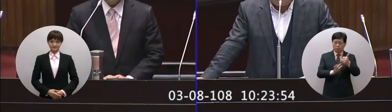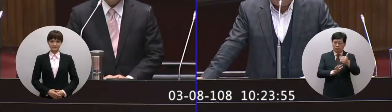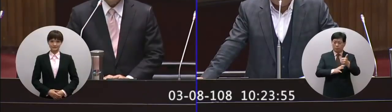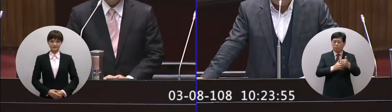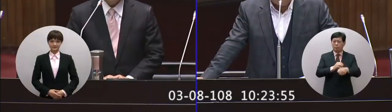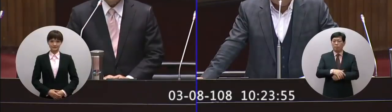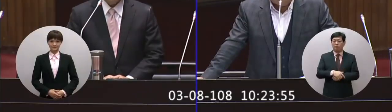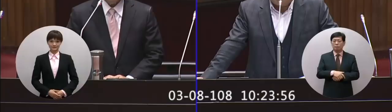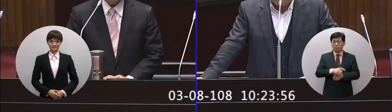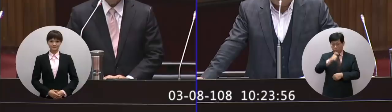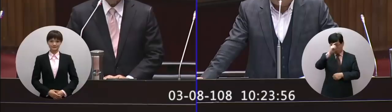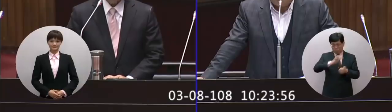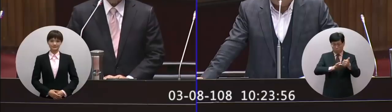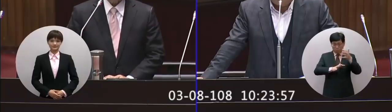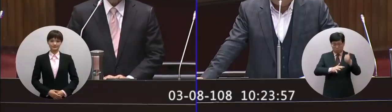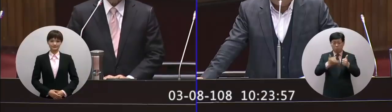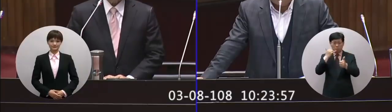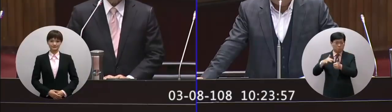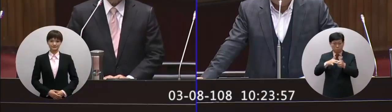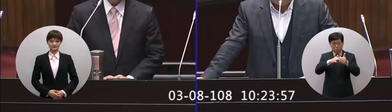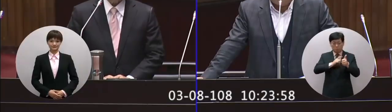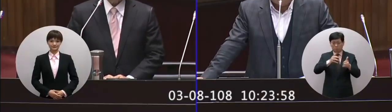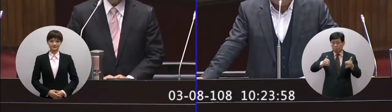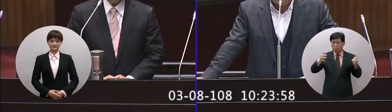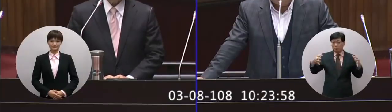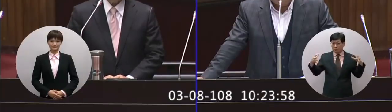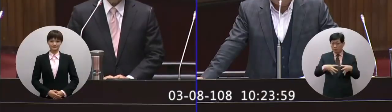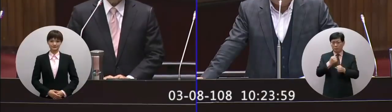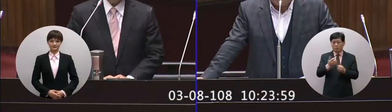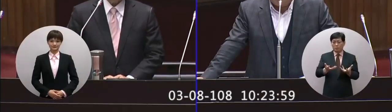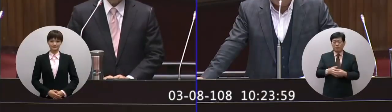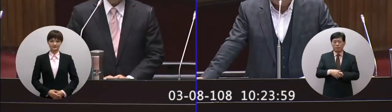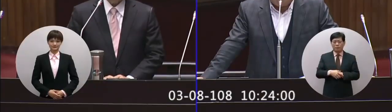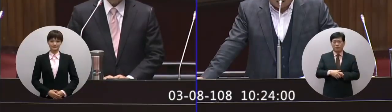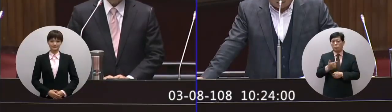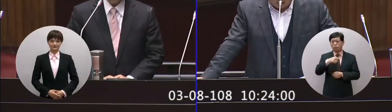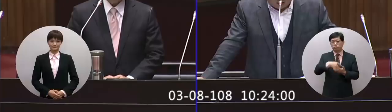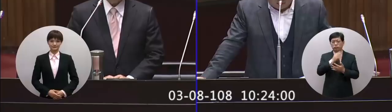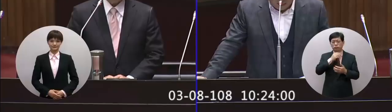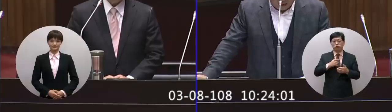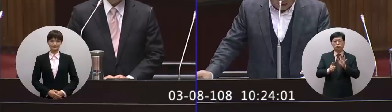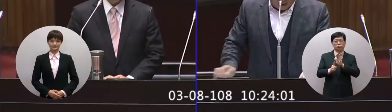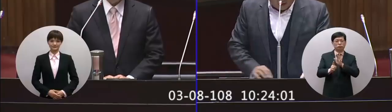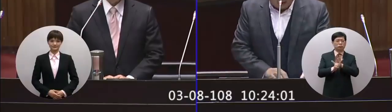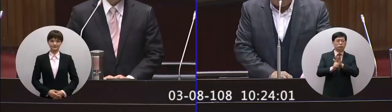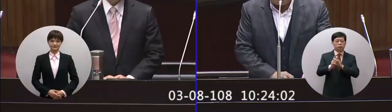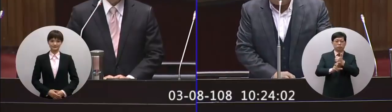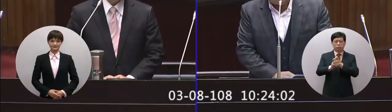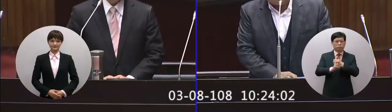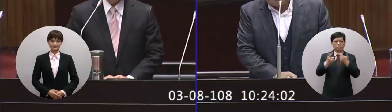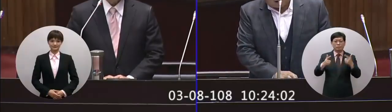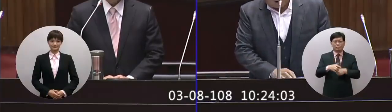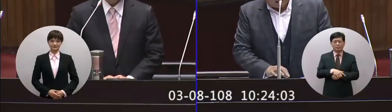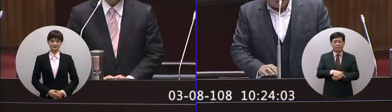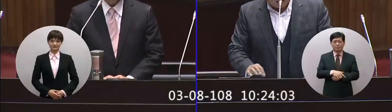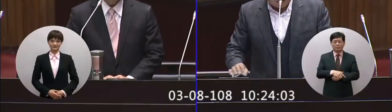希望我们的阁揆是带领我们所有的部会官员来做事情，而不是只是来作秀。那另外